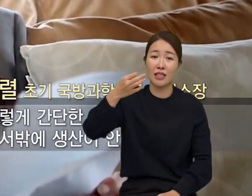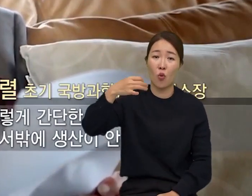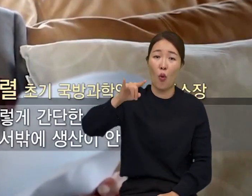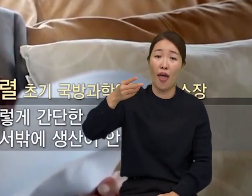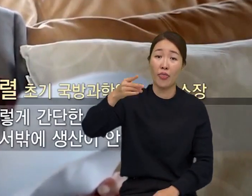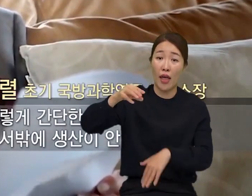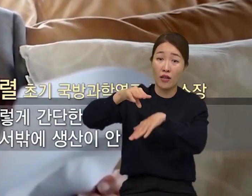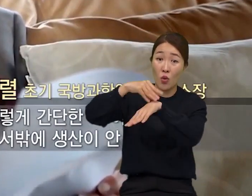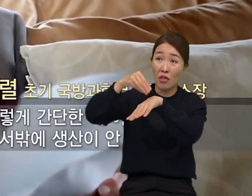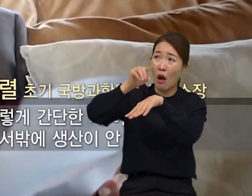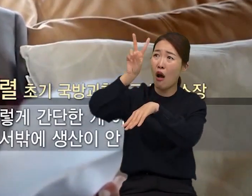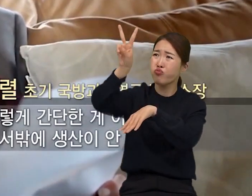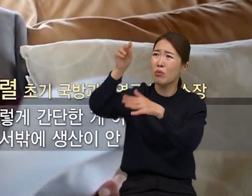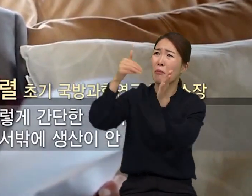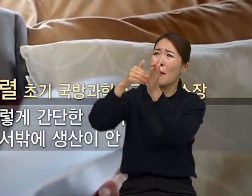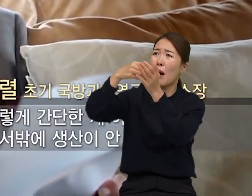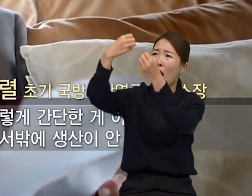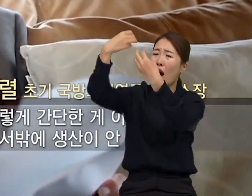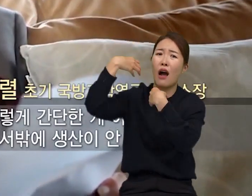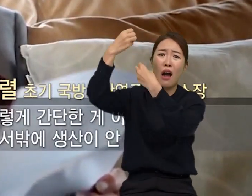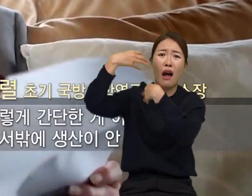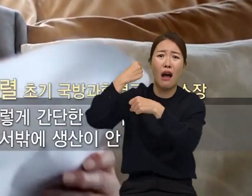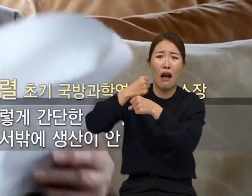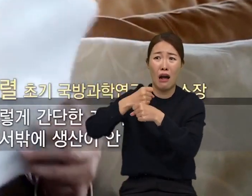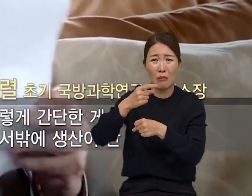밖에 생산이 안 됩니다.